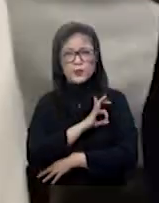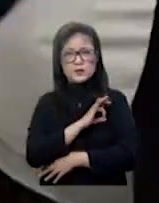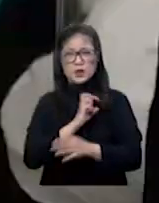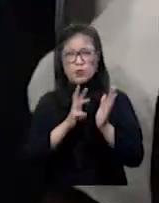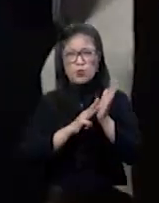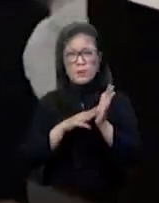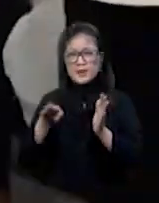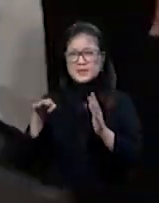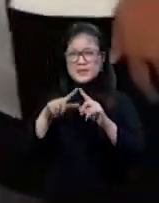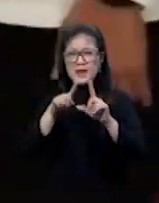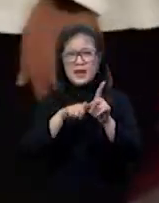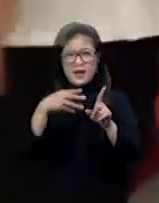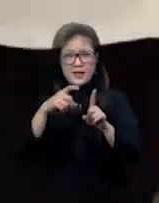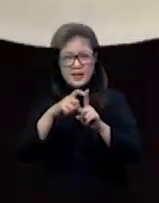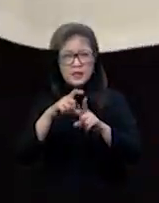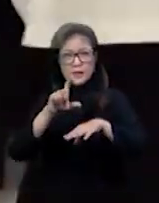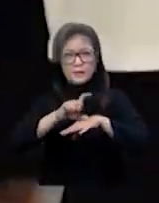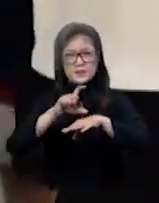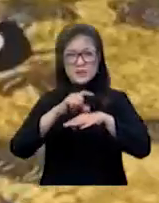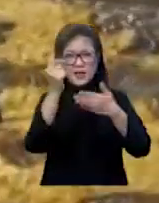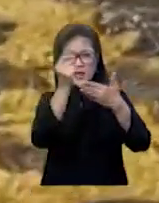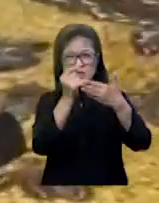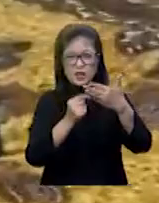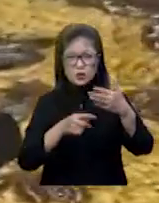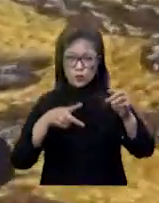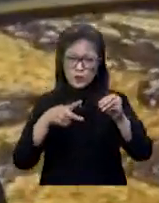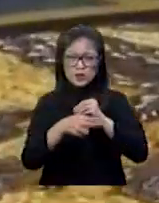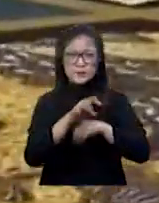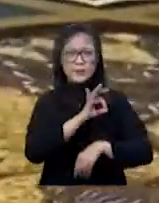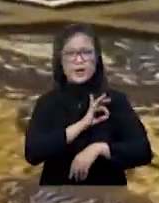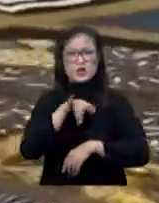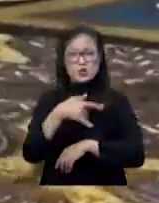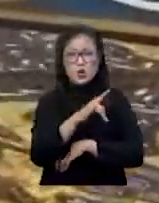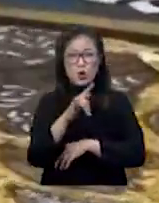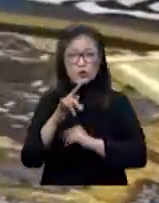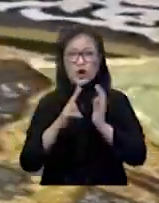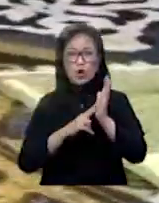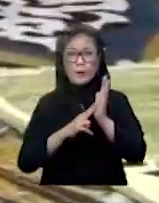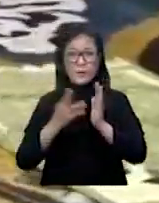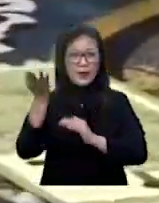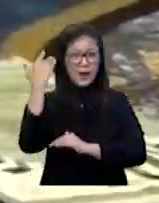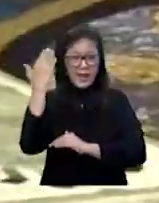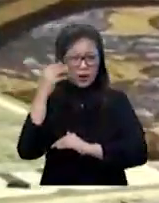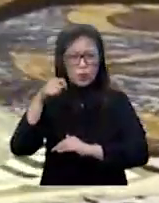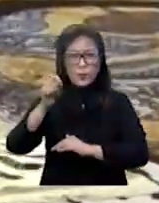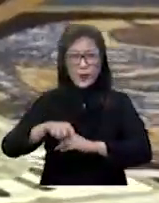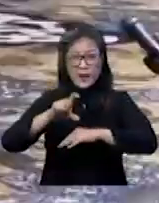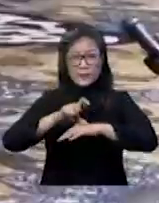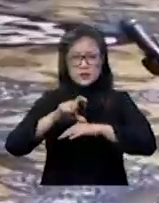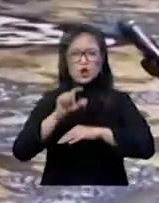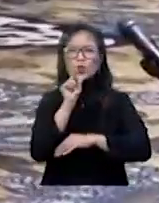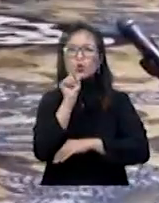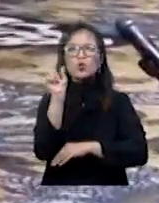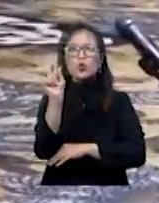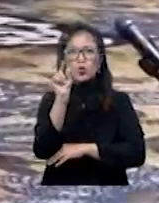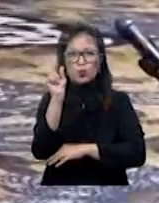Masjid bergaya arsitektur Timur Tengah diresmikan Presiden Joko Widodo November lalu Namun penggunaan masjid untuk umum baru diresmikan